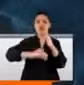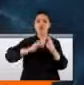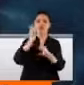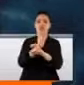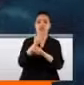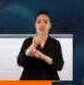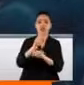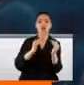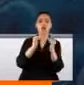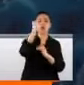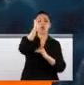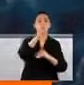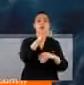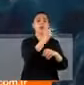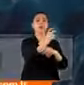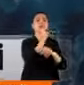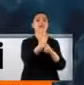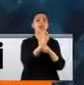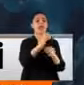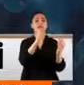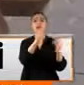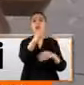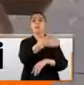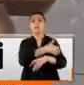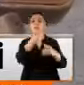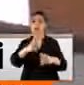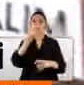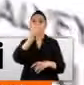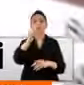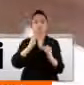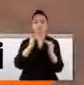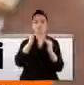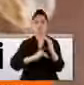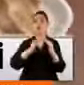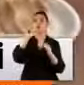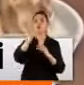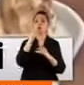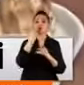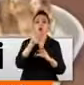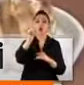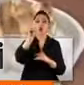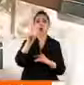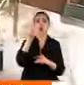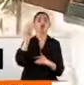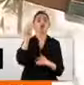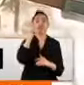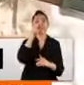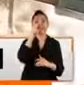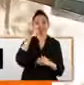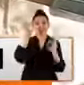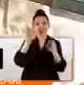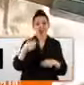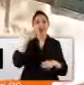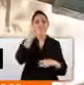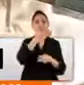sürdürüyor. Orta ve yüksek riskli il sayısı ise 22'ye düştü. Hal böyle olunca 13 Nisan'da başlayacak Ramazan'la birlikte